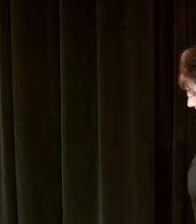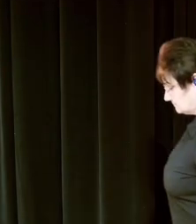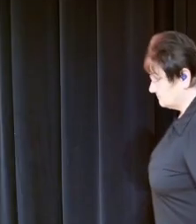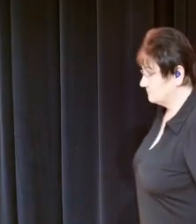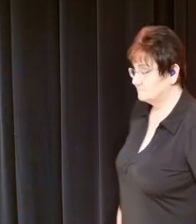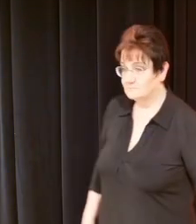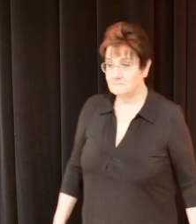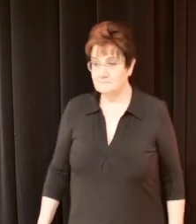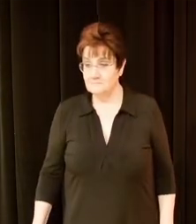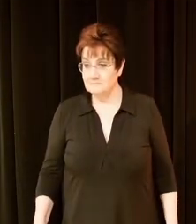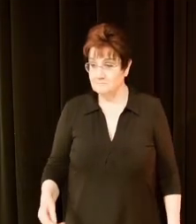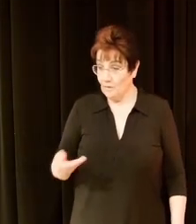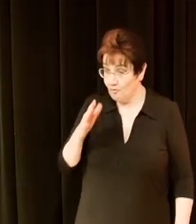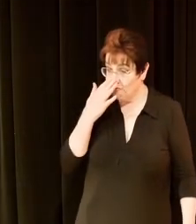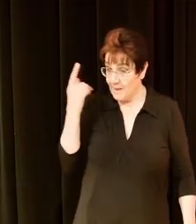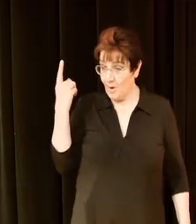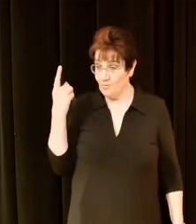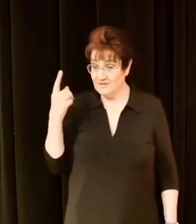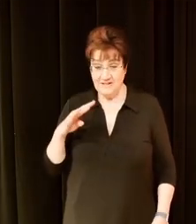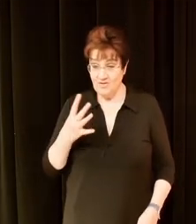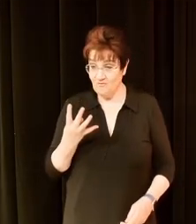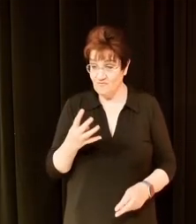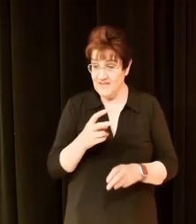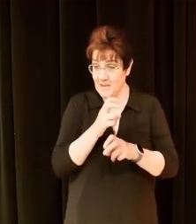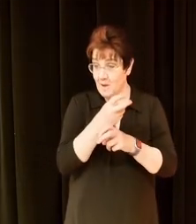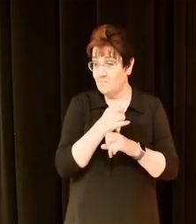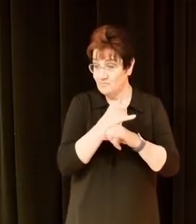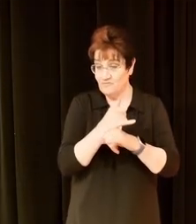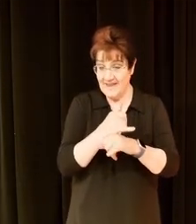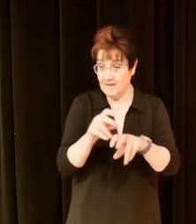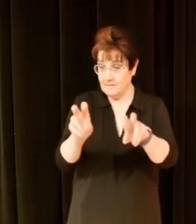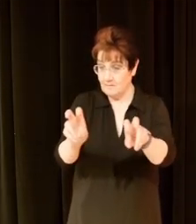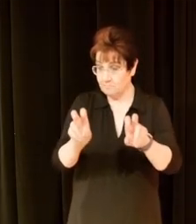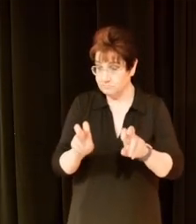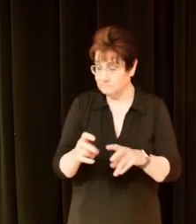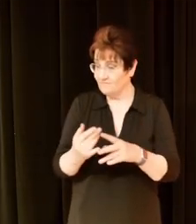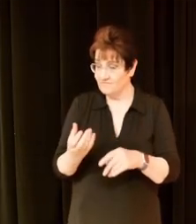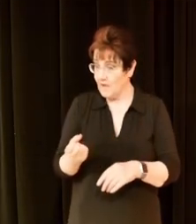Wie hält er diese 4 Pferde? Bitte?